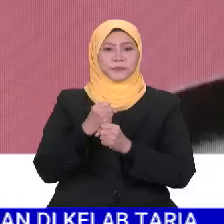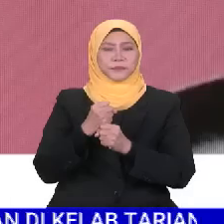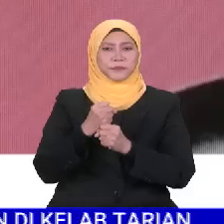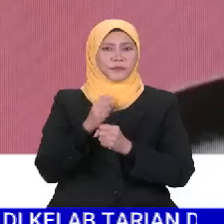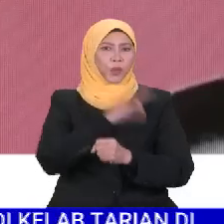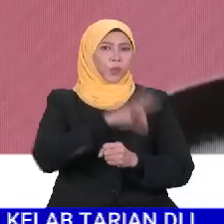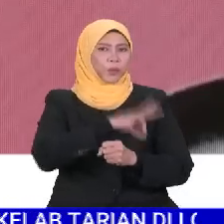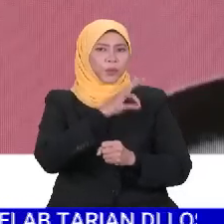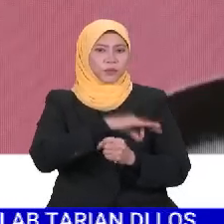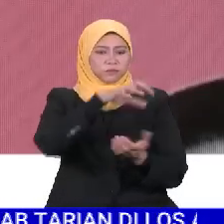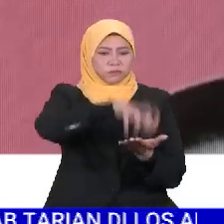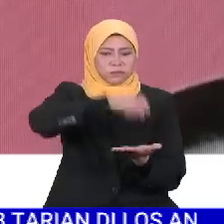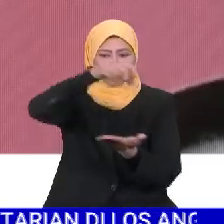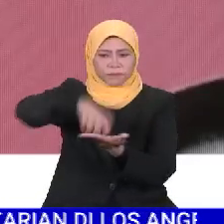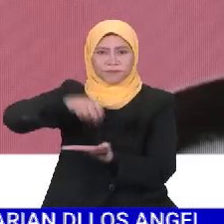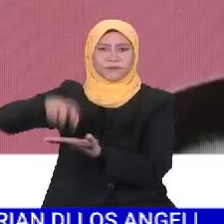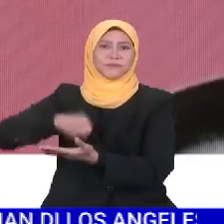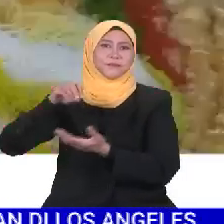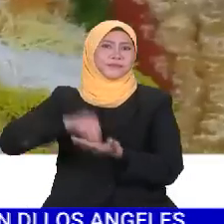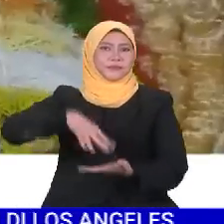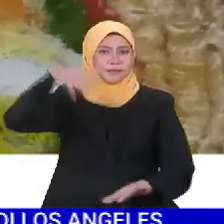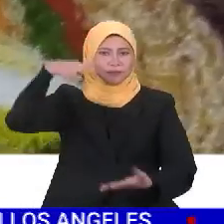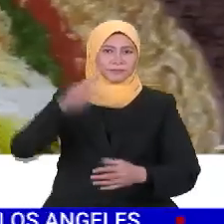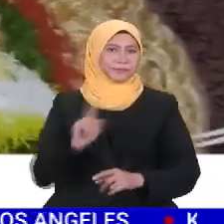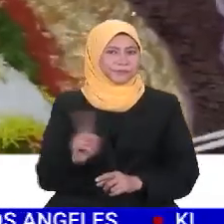mengambil kesempatan untuk mencari kekayaan.